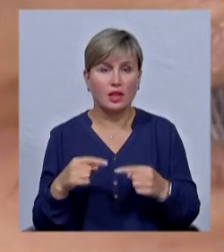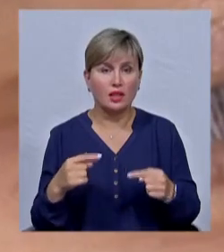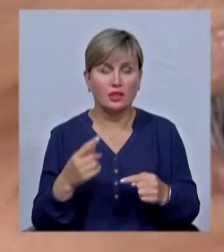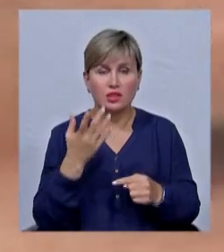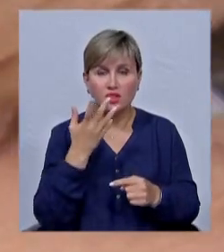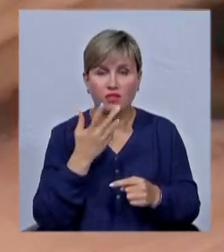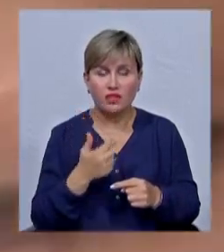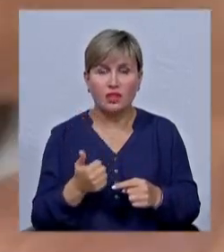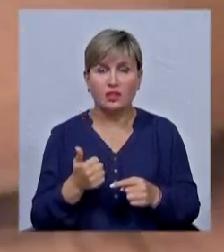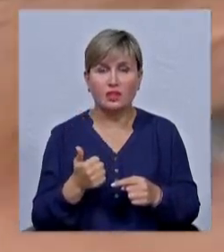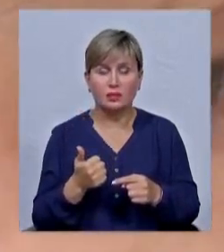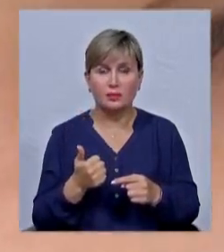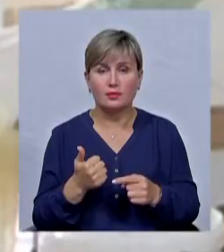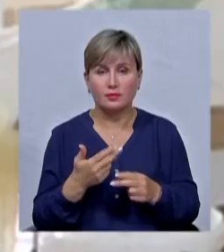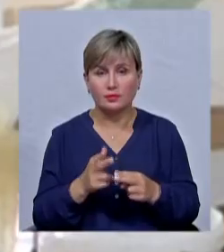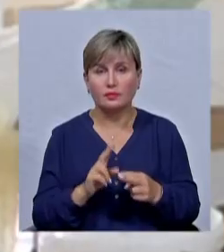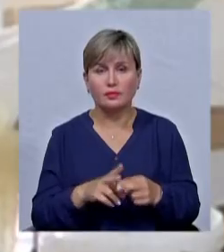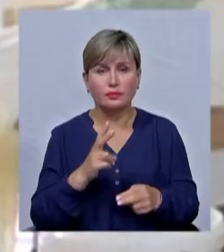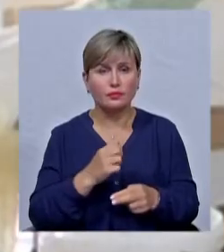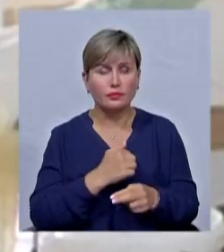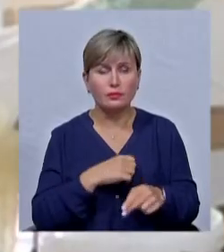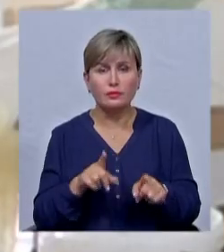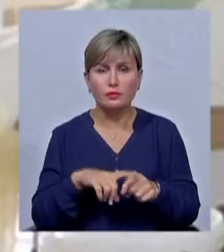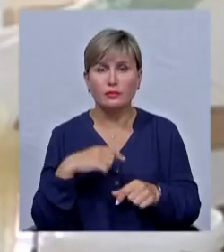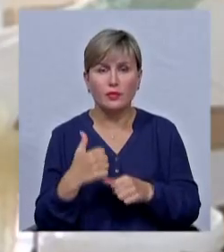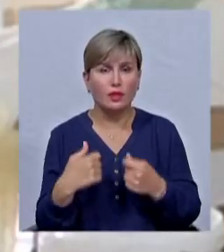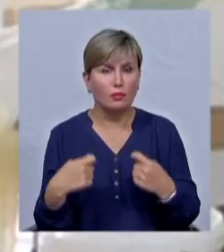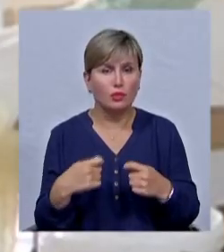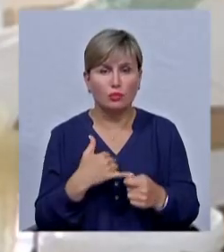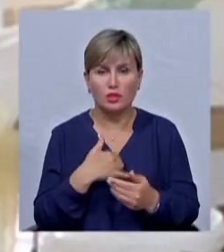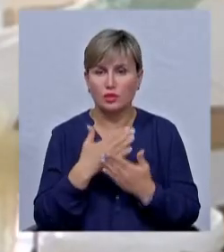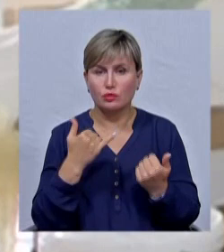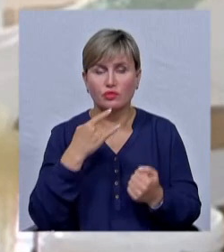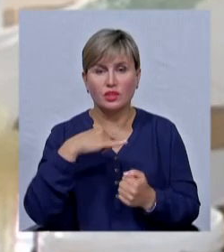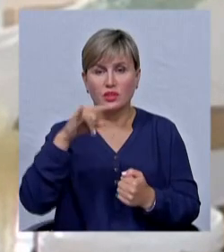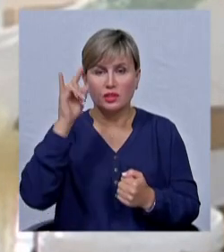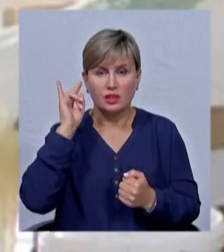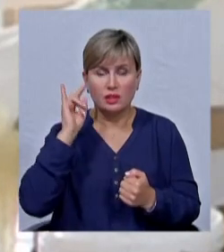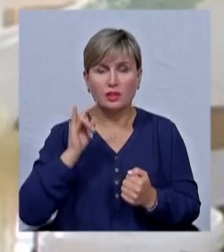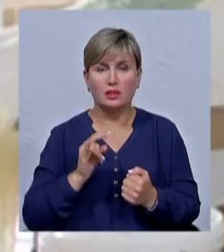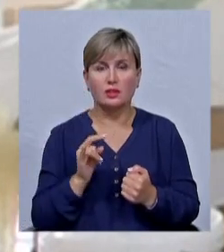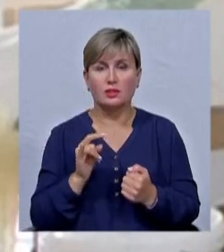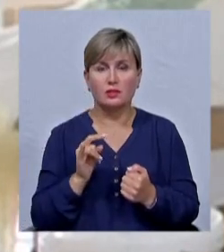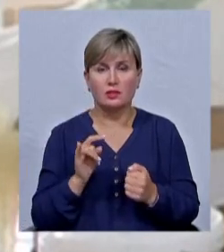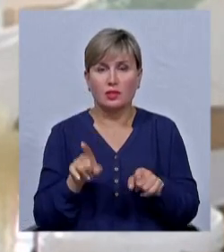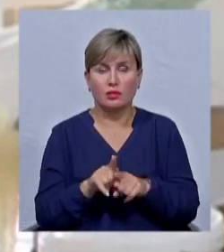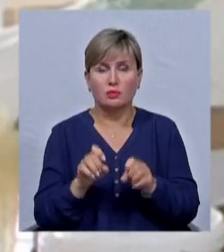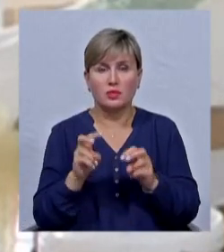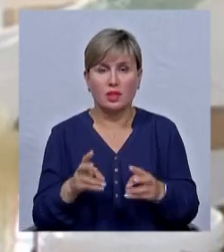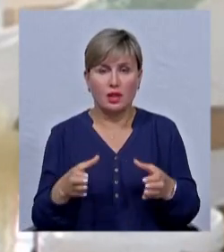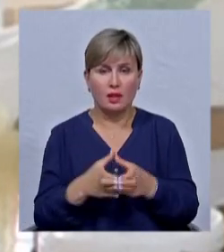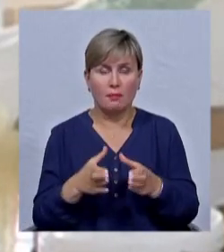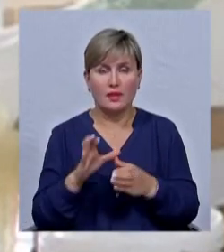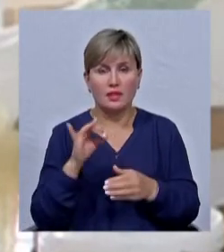смешиваете это силикон это к сожалению такие материалы не paradise у нас в казахстане это брендовая компания там